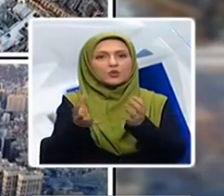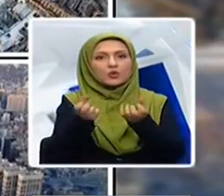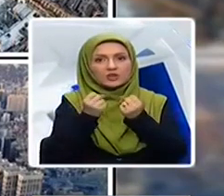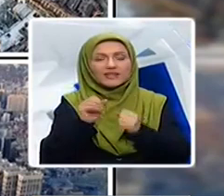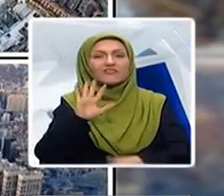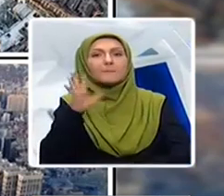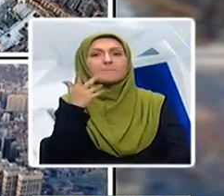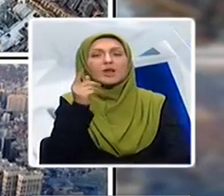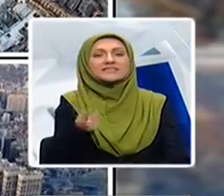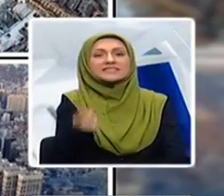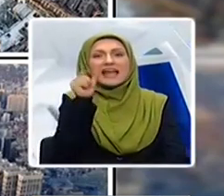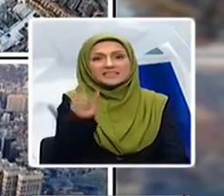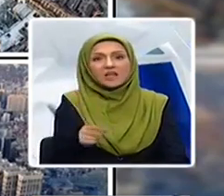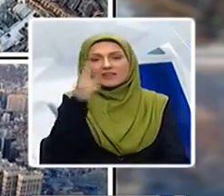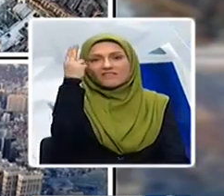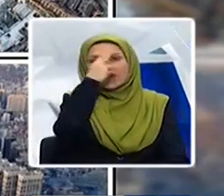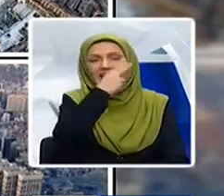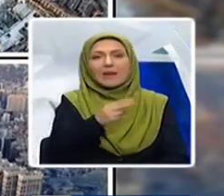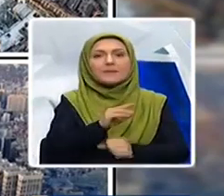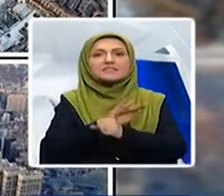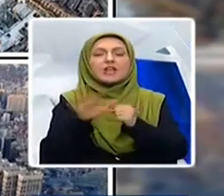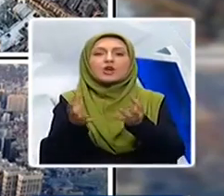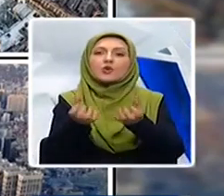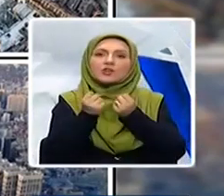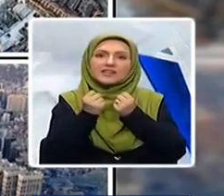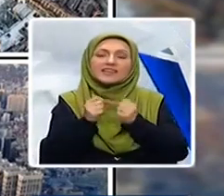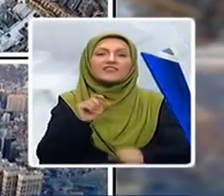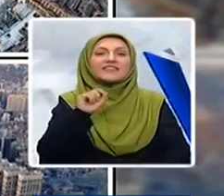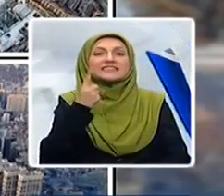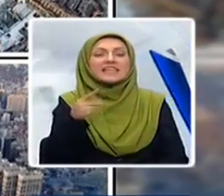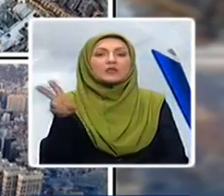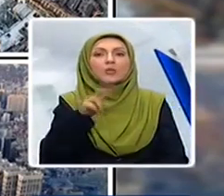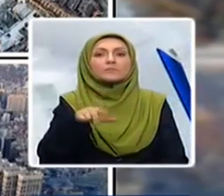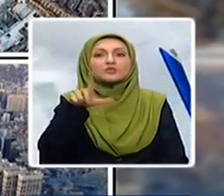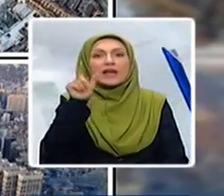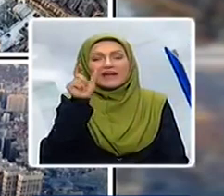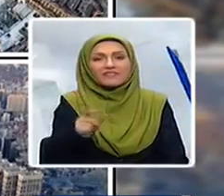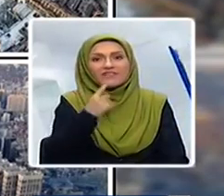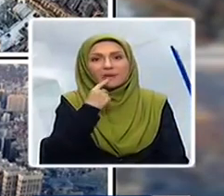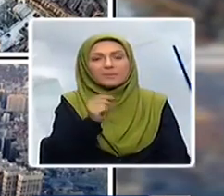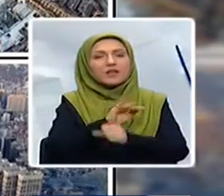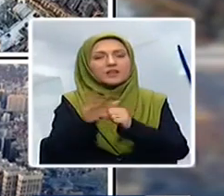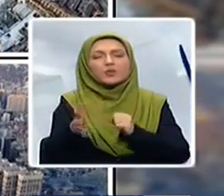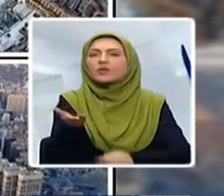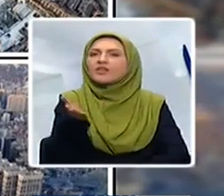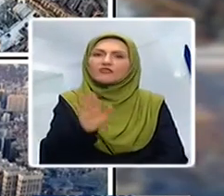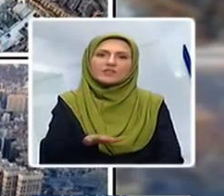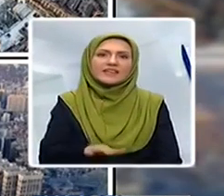15000 نفر گذشته و تا روز جمعه 127 نفر بر اثر کرونا درگذشتند.